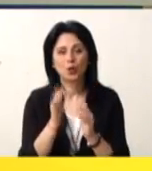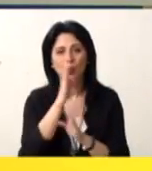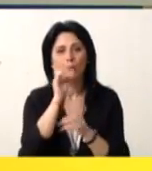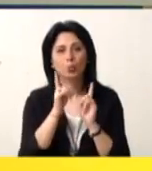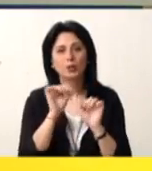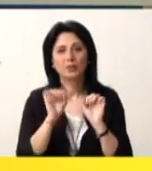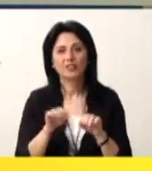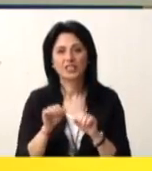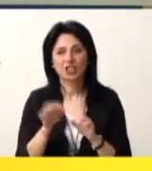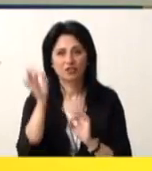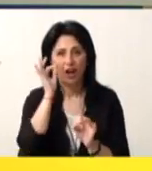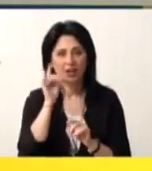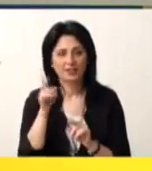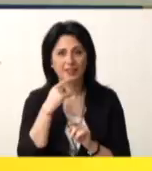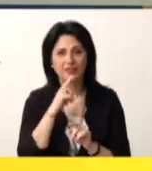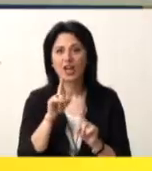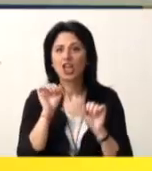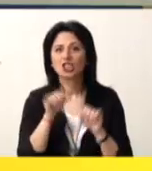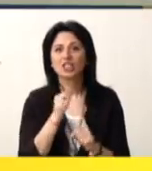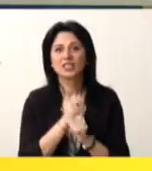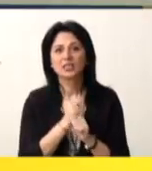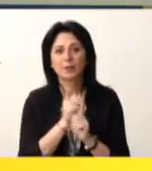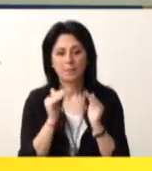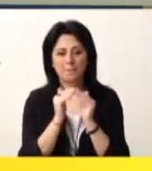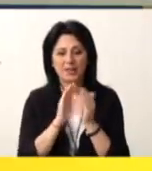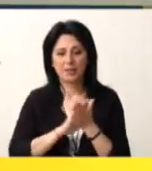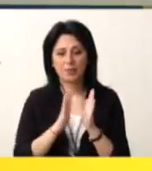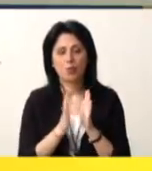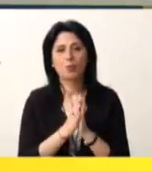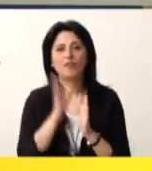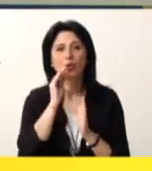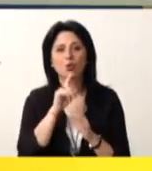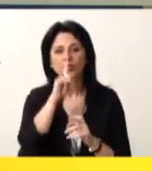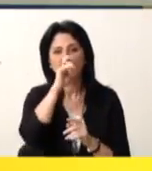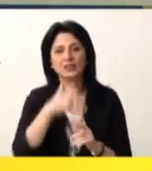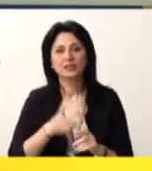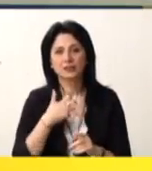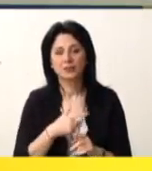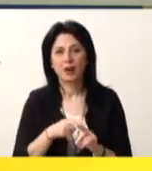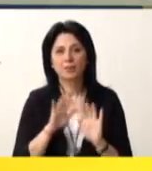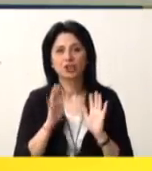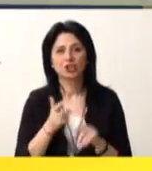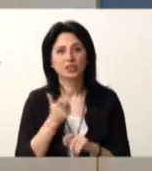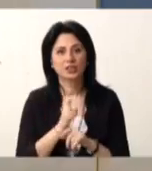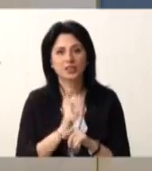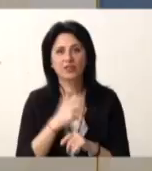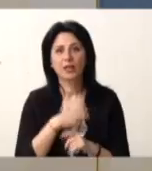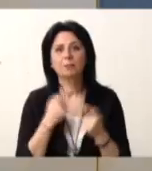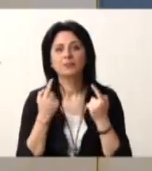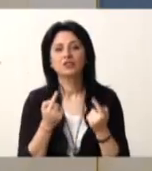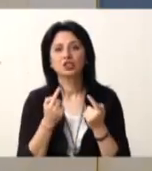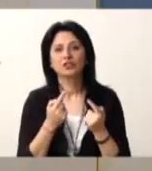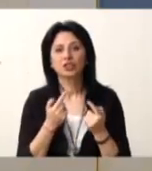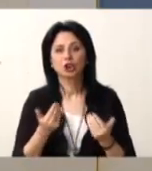ბუნებრივი საშუალებები ახსენა, ანუ რა შეიძლება გააკეთოს ბინის პირობებში ადამიანმა, როდესაც ასეთ ჩივილი აქვს. ამ შემთხვევაში ძალიან